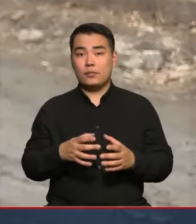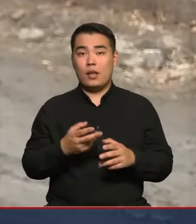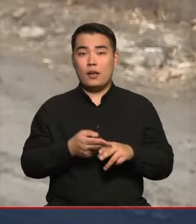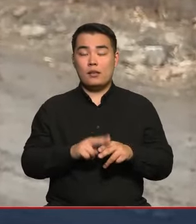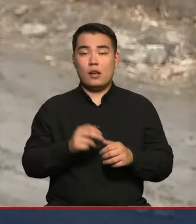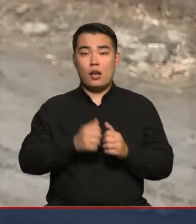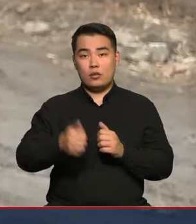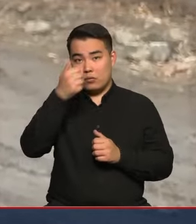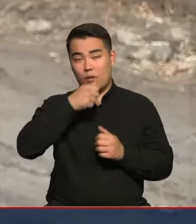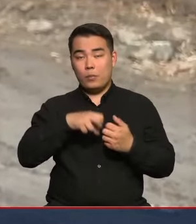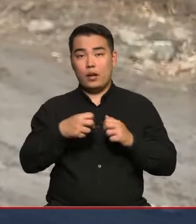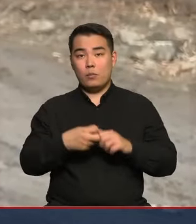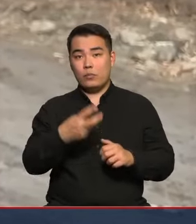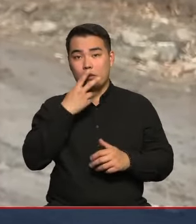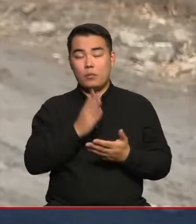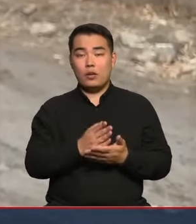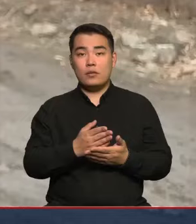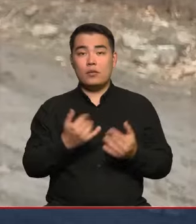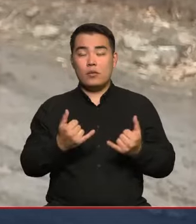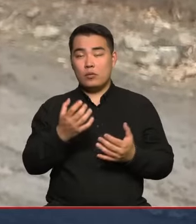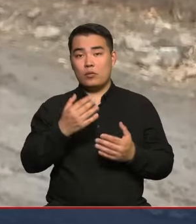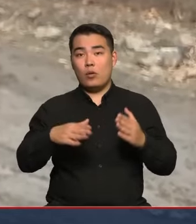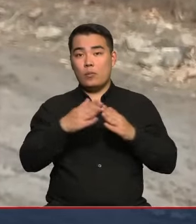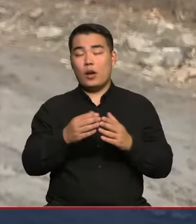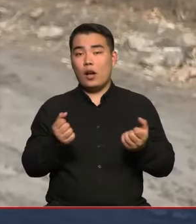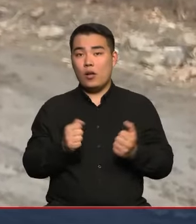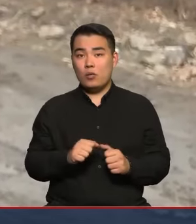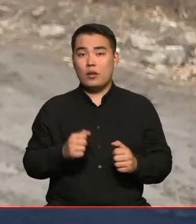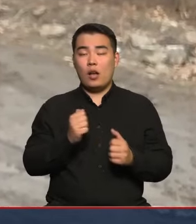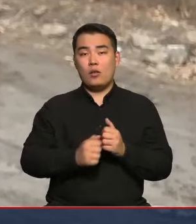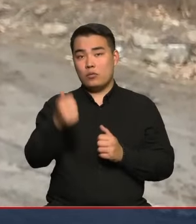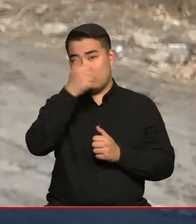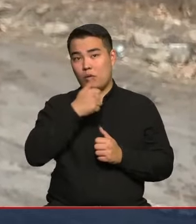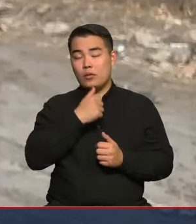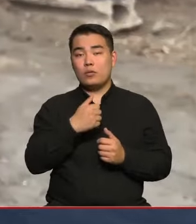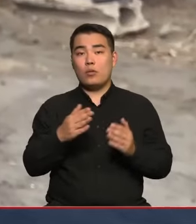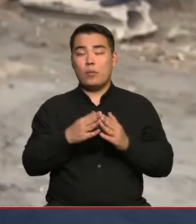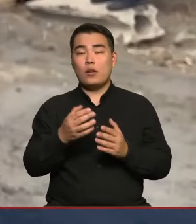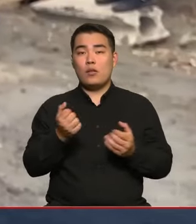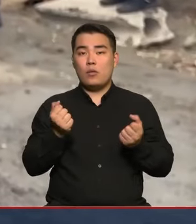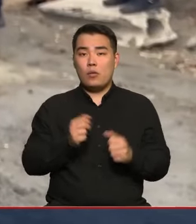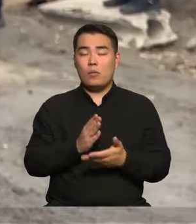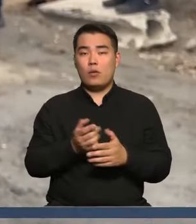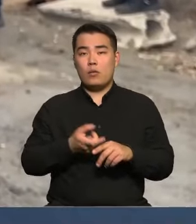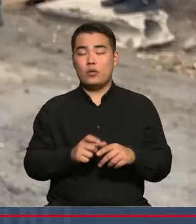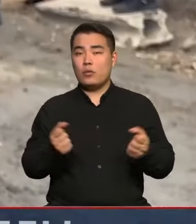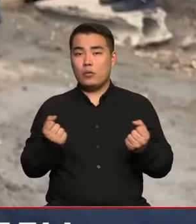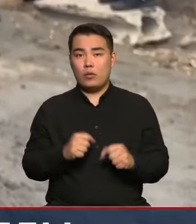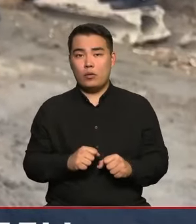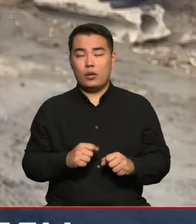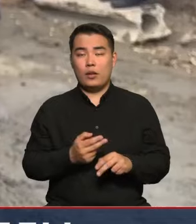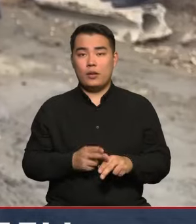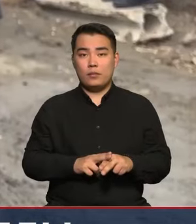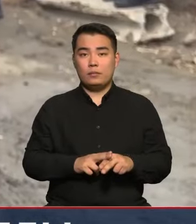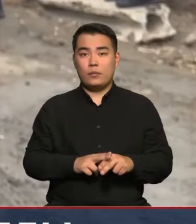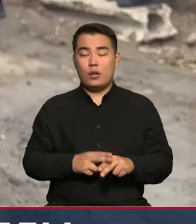Жылда осындай проблема. Бүгін емес алтыным. Жылда үйіміз мұздай, отыра алмаймыз. Үй өте суық, өте суық болғанда